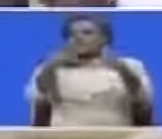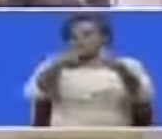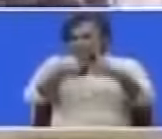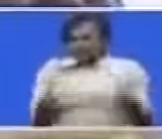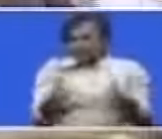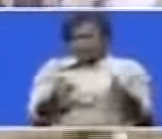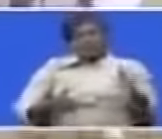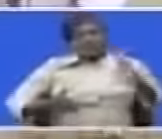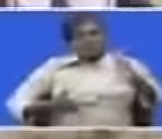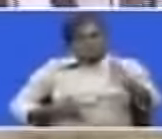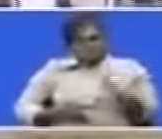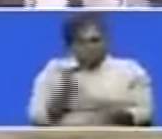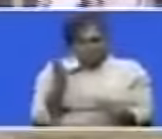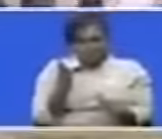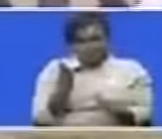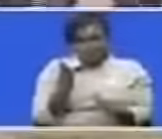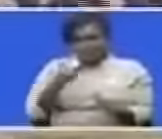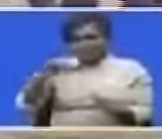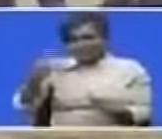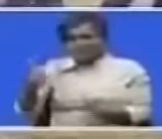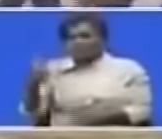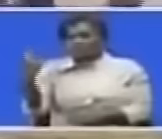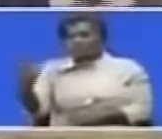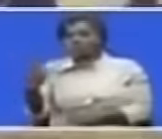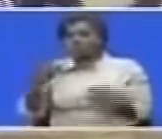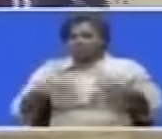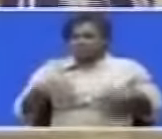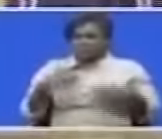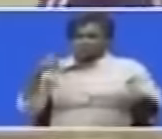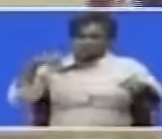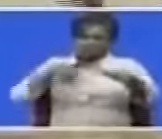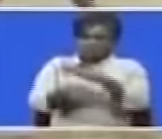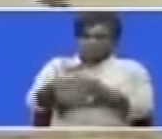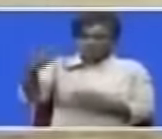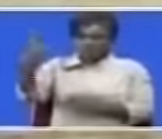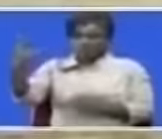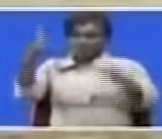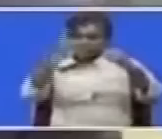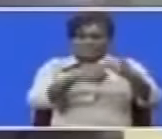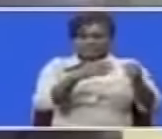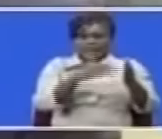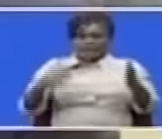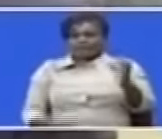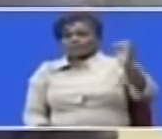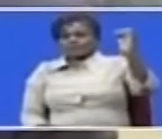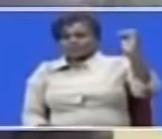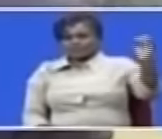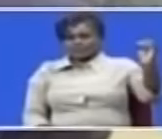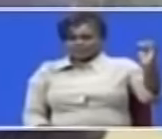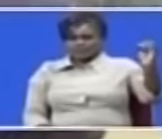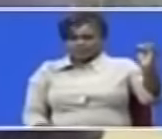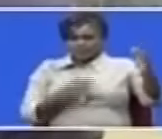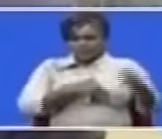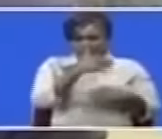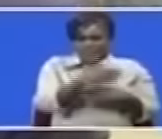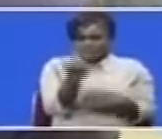mechi hiyo kwa kasi na nyota wao Marco Mondi na Teddy Dunde wakaiachia timu hiyo ushindi wa alama 26-0. I will grow in the next